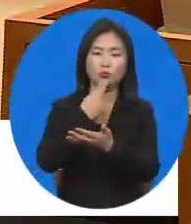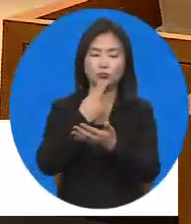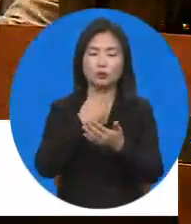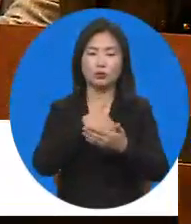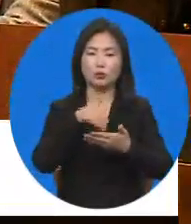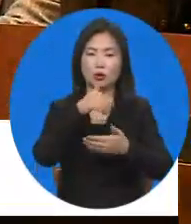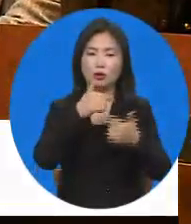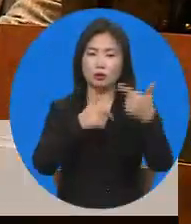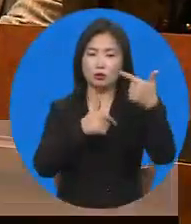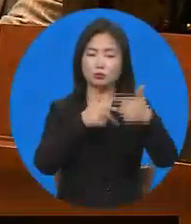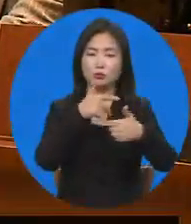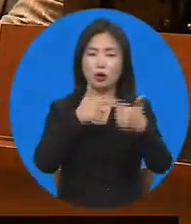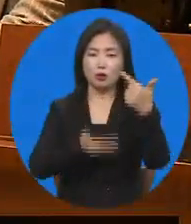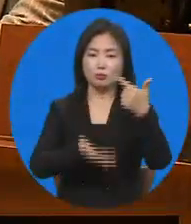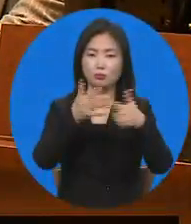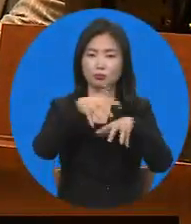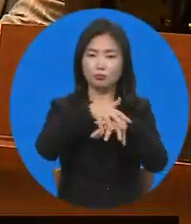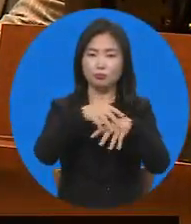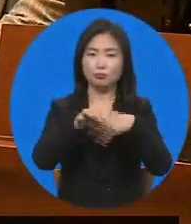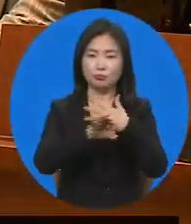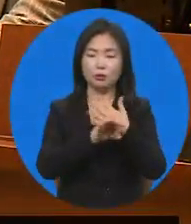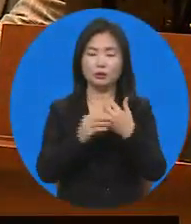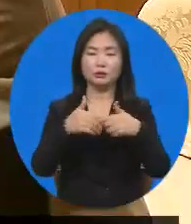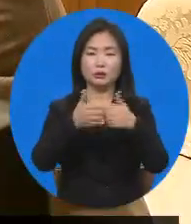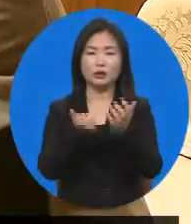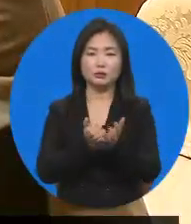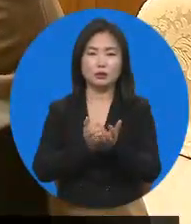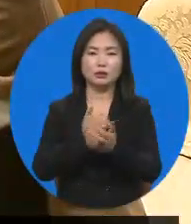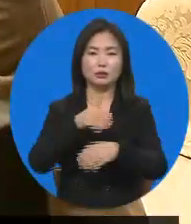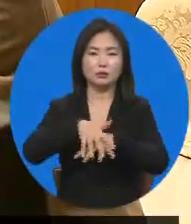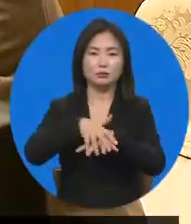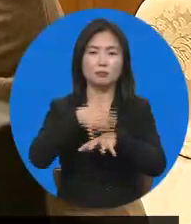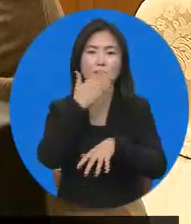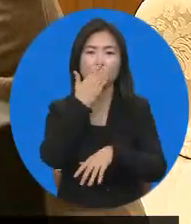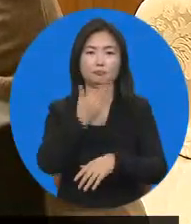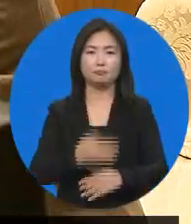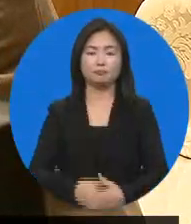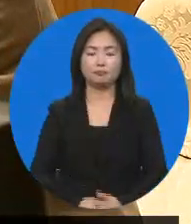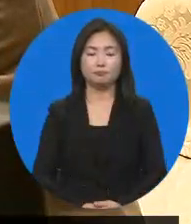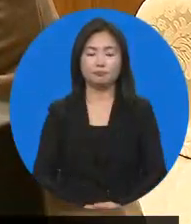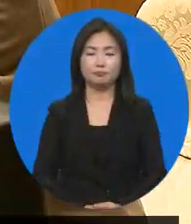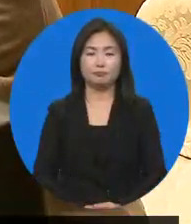의원은 6명 이상 보이면 따로 된 채 를 만들 수 있습니다